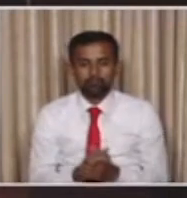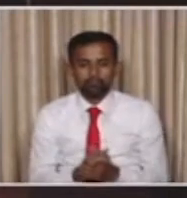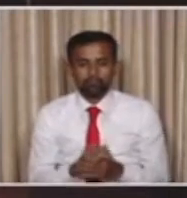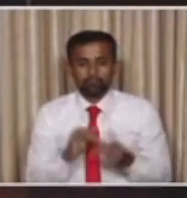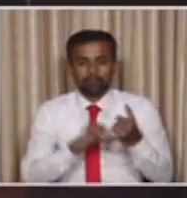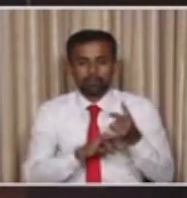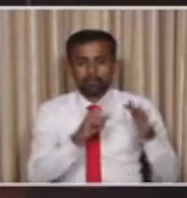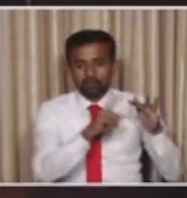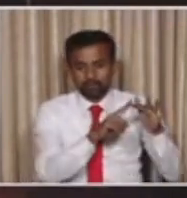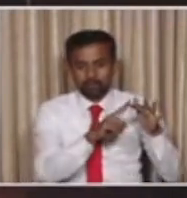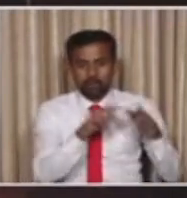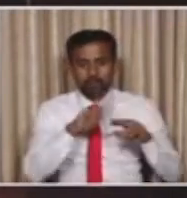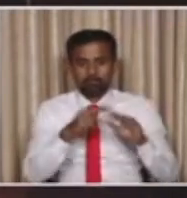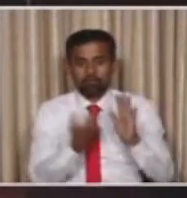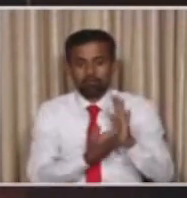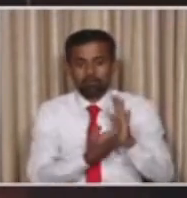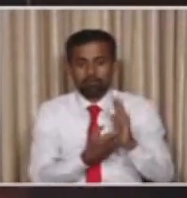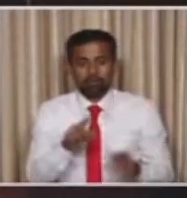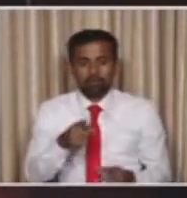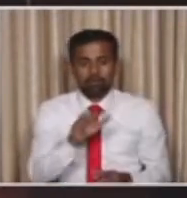sc fr